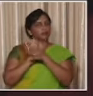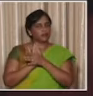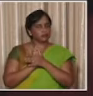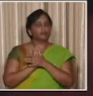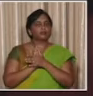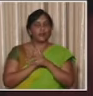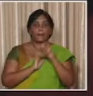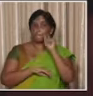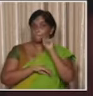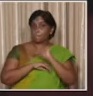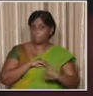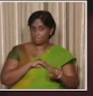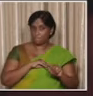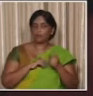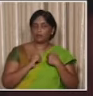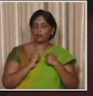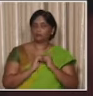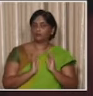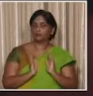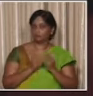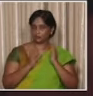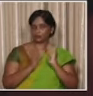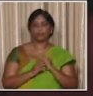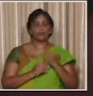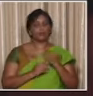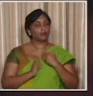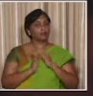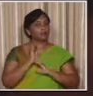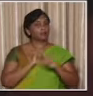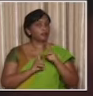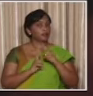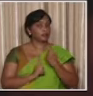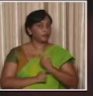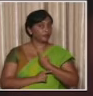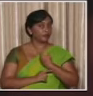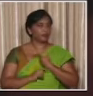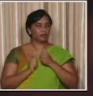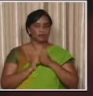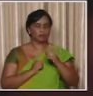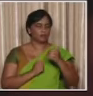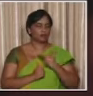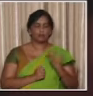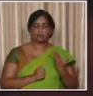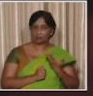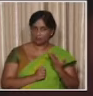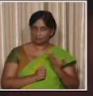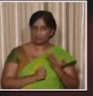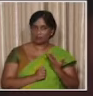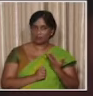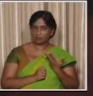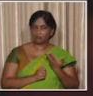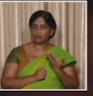ඒකාබද්ධ සැලැස්මක් අපි ක්‍රියාත්මක කරනවා. අපේ අමාත්‍යාංශ විතරක් තනියම මේවා ක්‍රියාත්මක කරන්න බෑ.